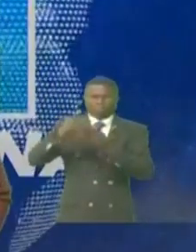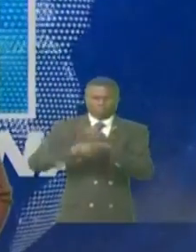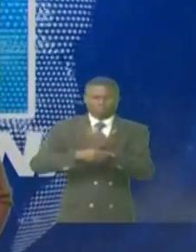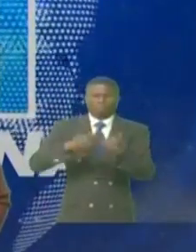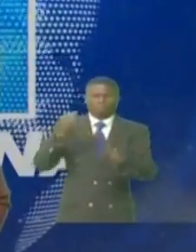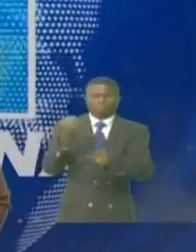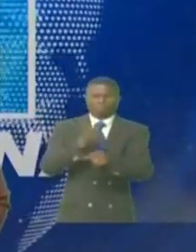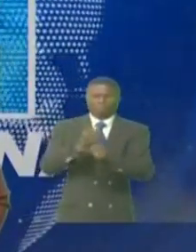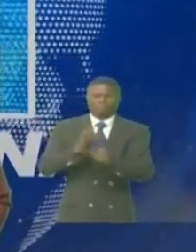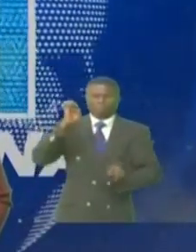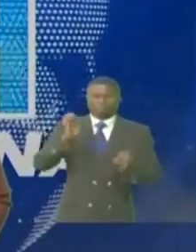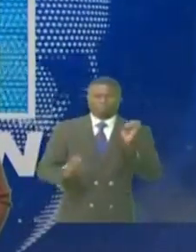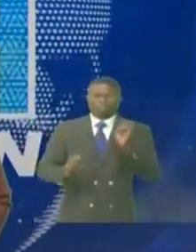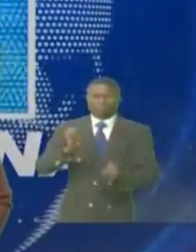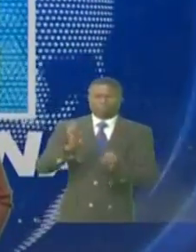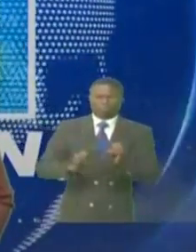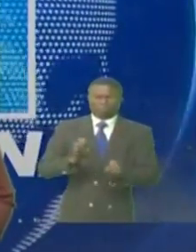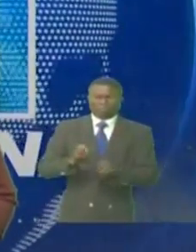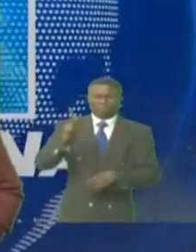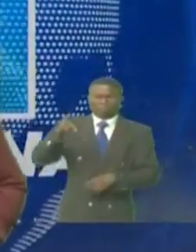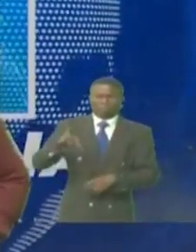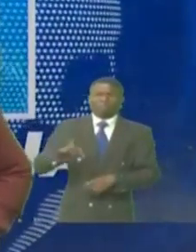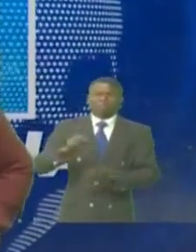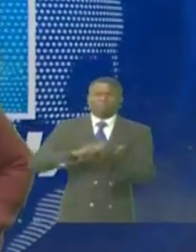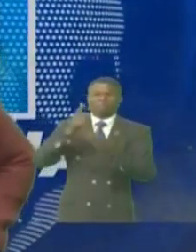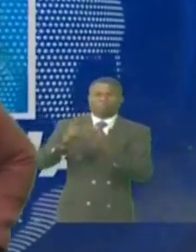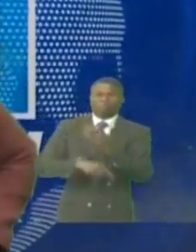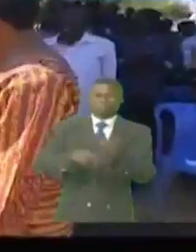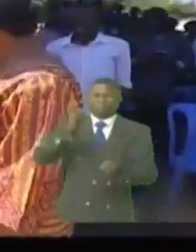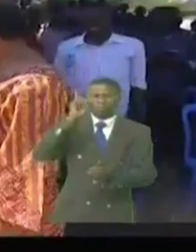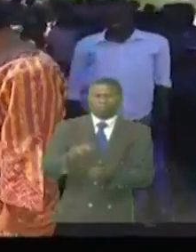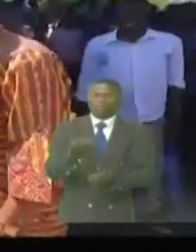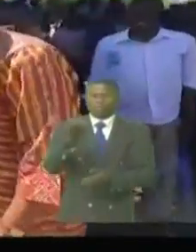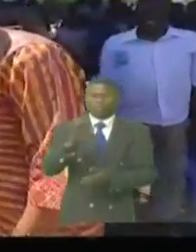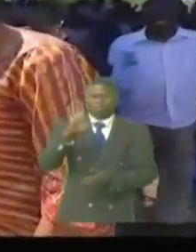mission d'évaluation du PEDEL 145 territoires.